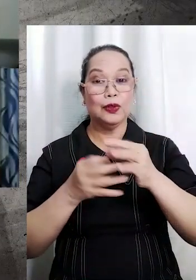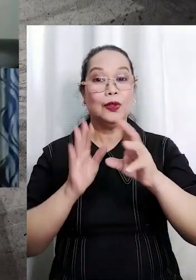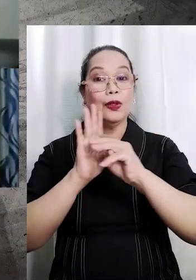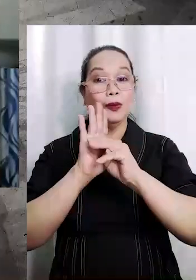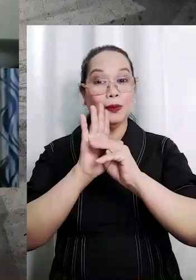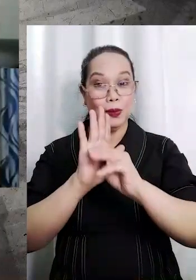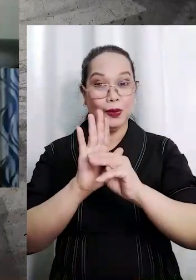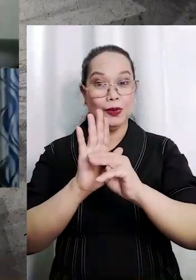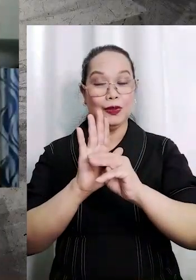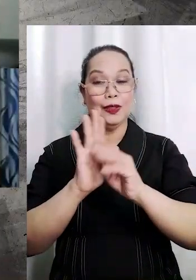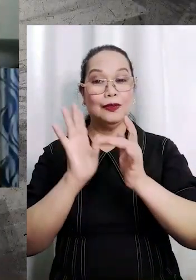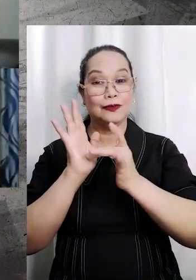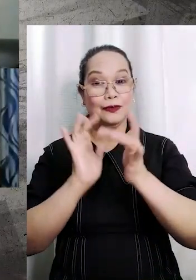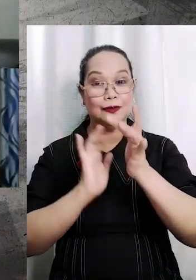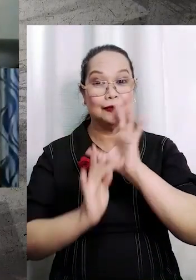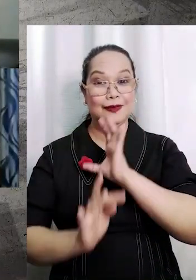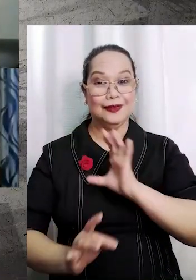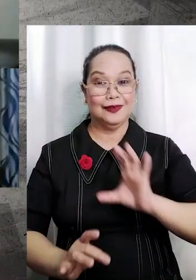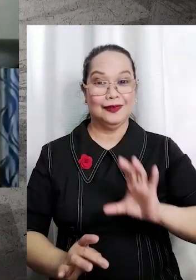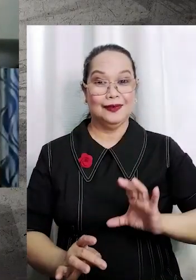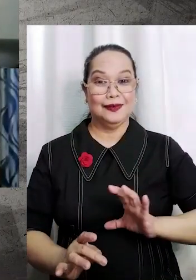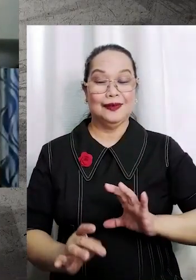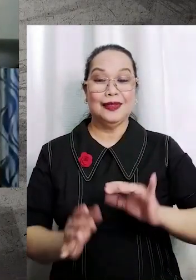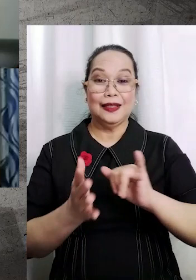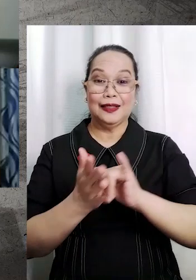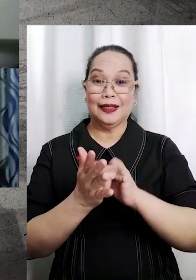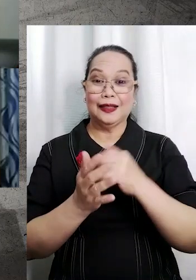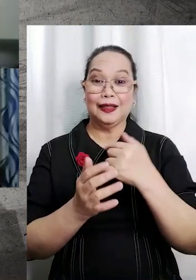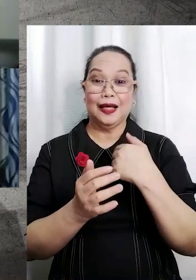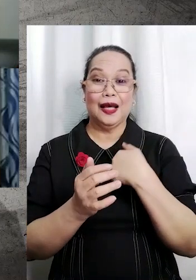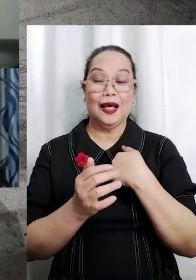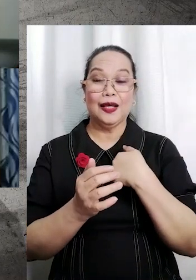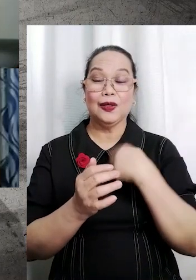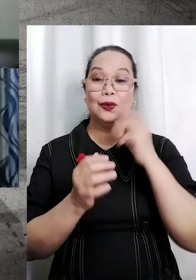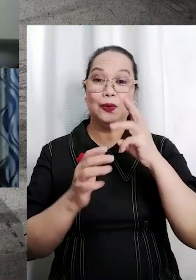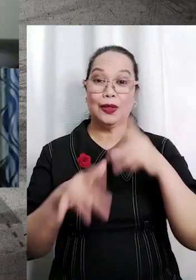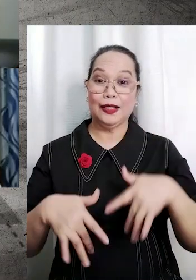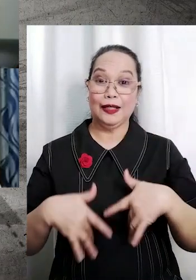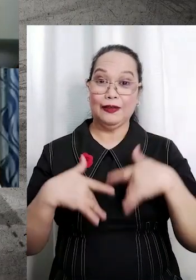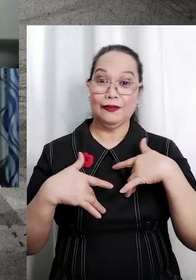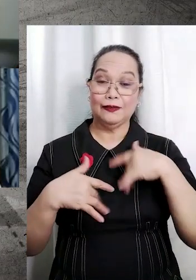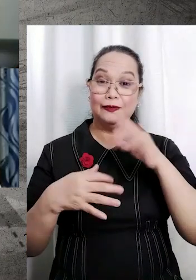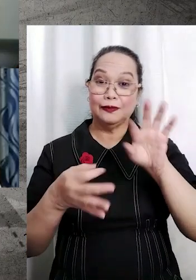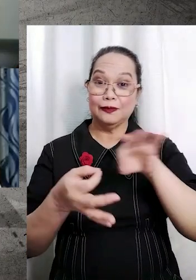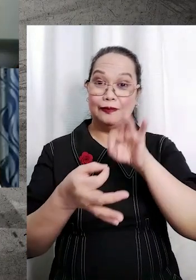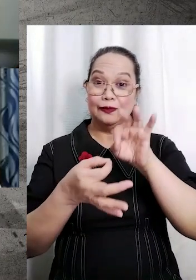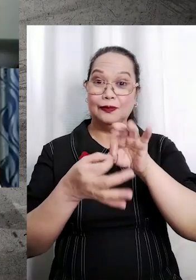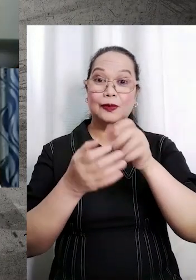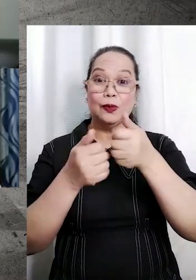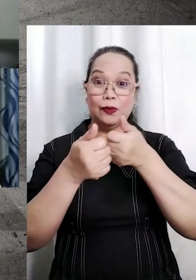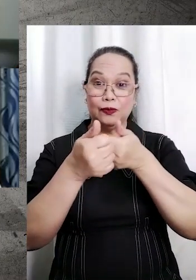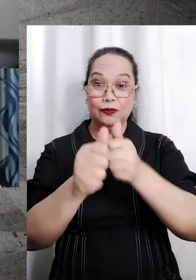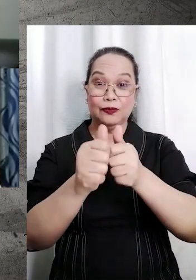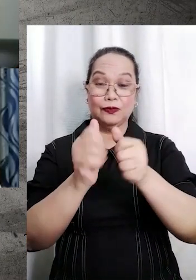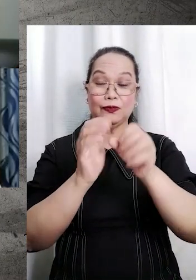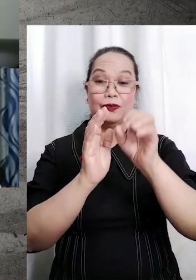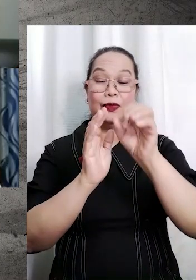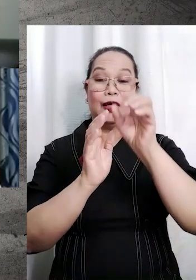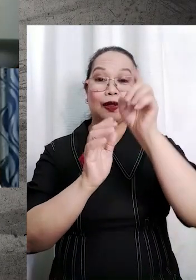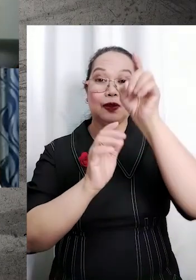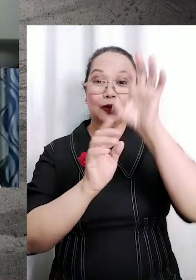ginawang halimbawa ng ating Panginoong Jesus, na ako'y mamumuhay ayon sa salita ng